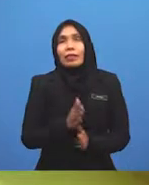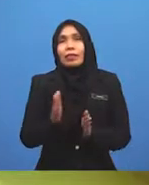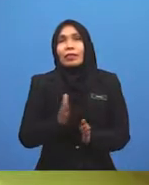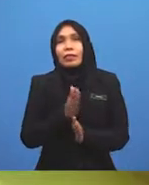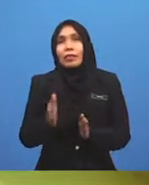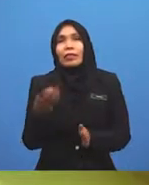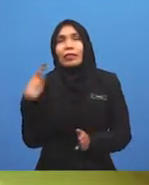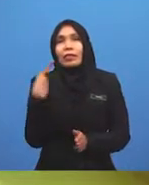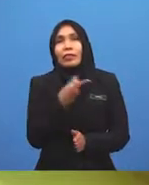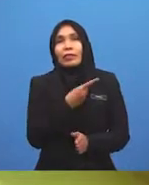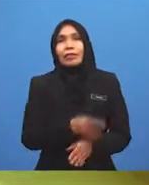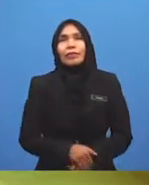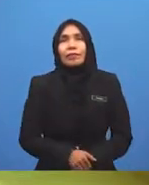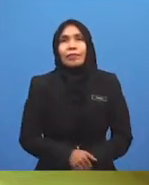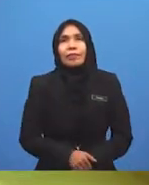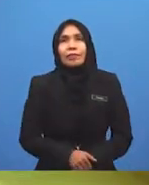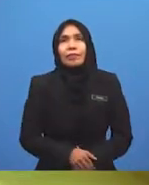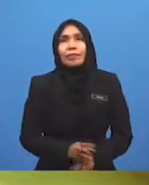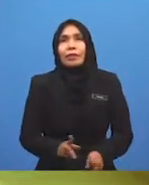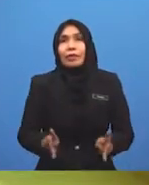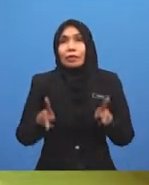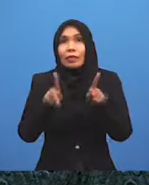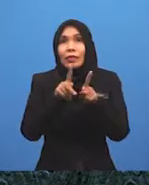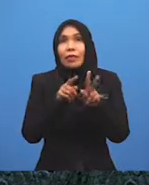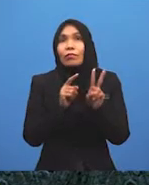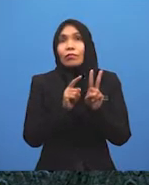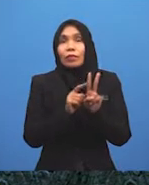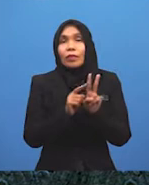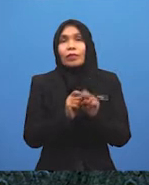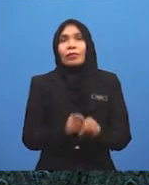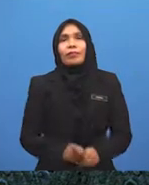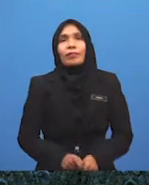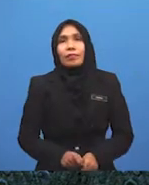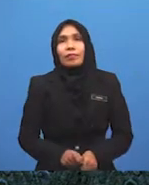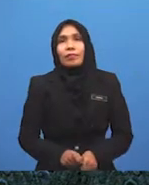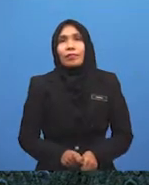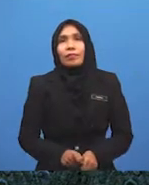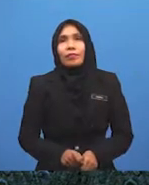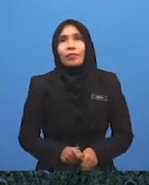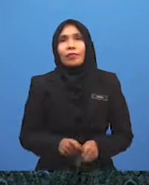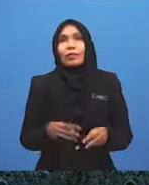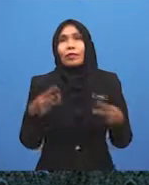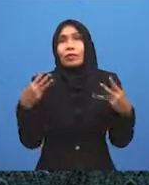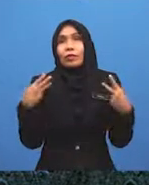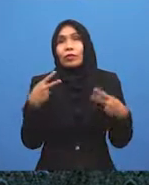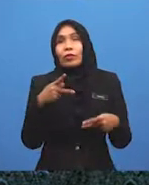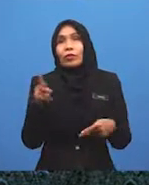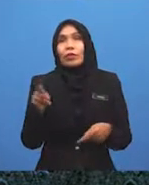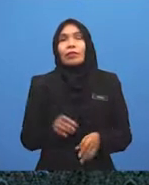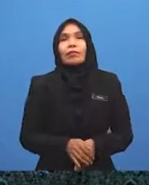Seterusnya, kepentingan yang kedua adalah mewujudkan suasana